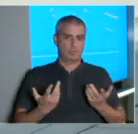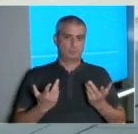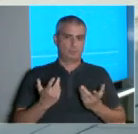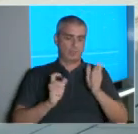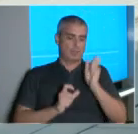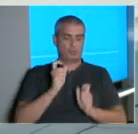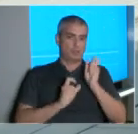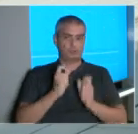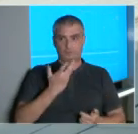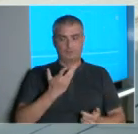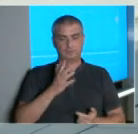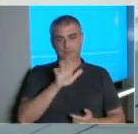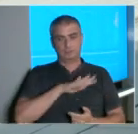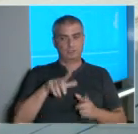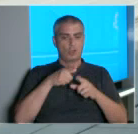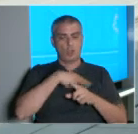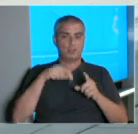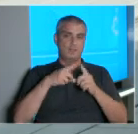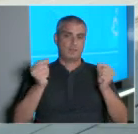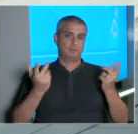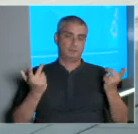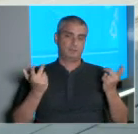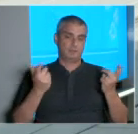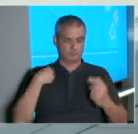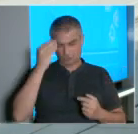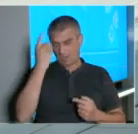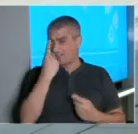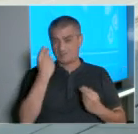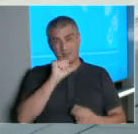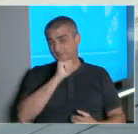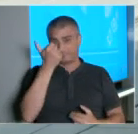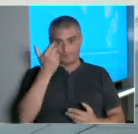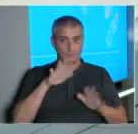לאזרחי תושבי עוטף עזה. אני חושב שאחד הדברים הראשונים